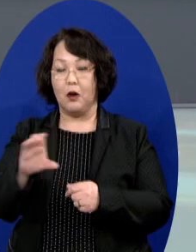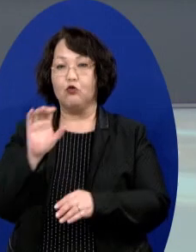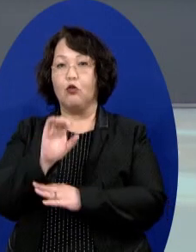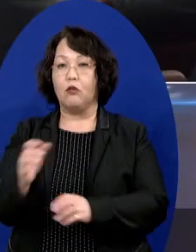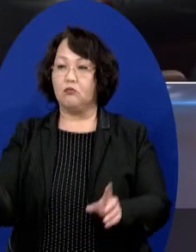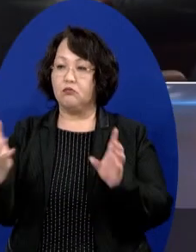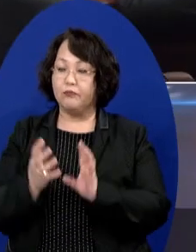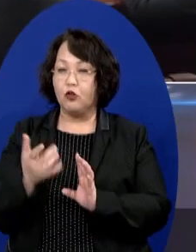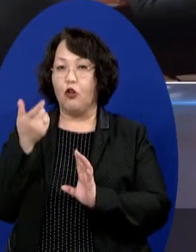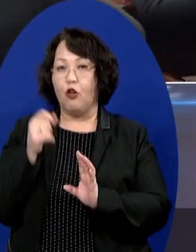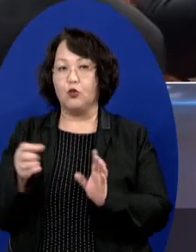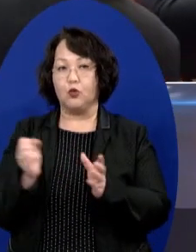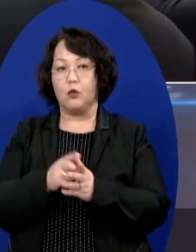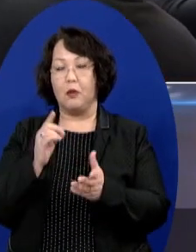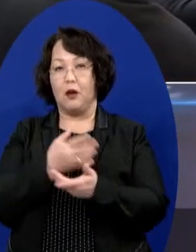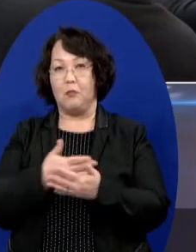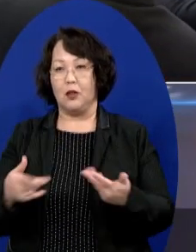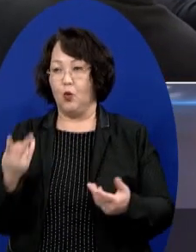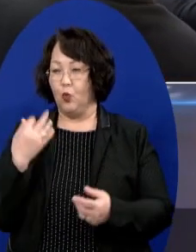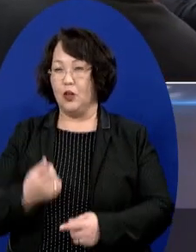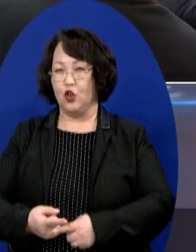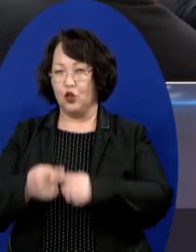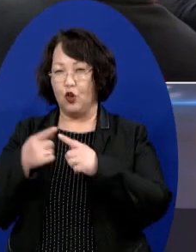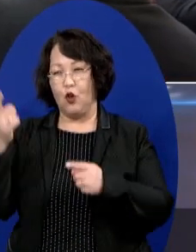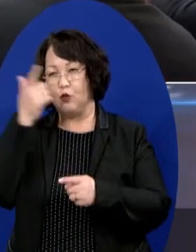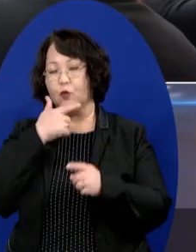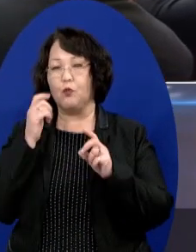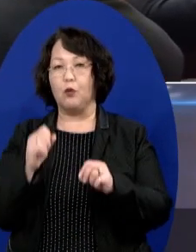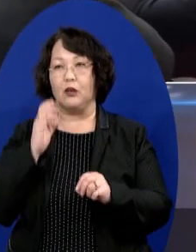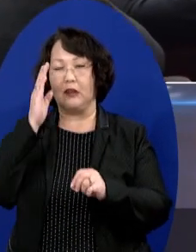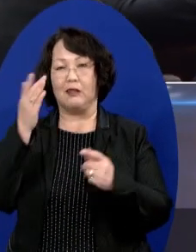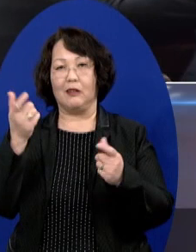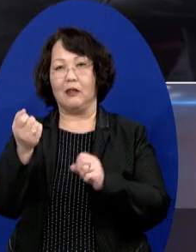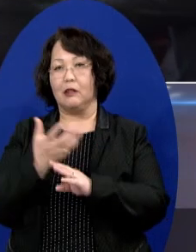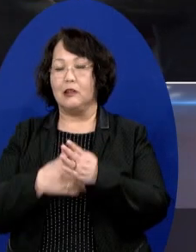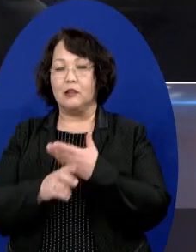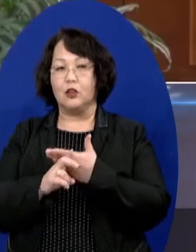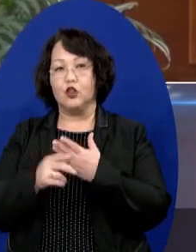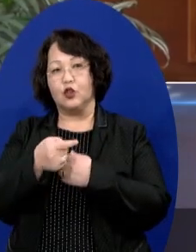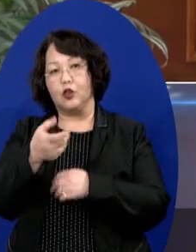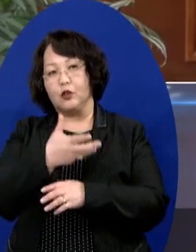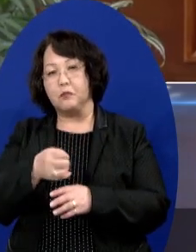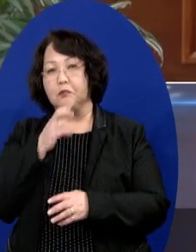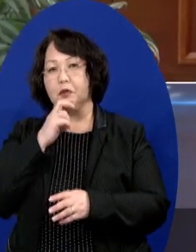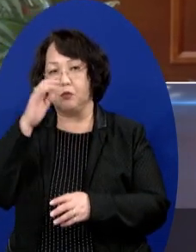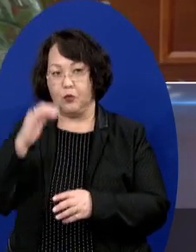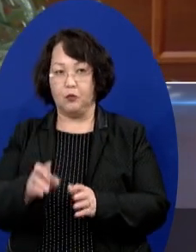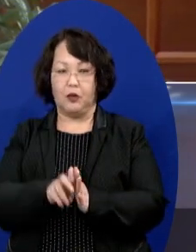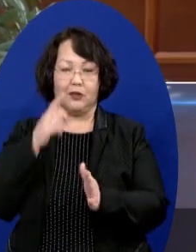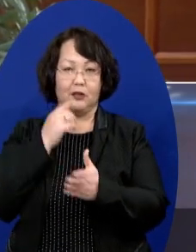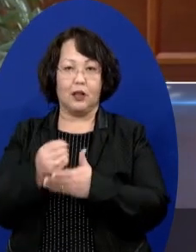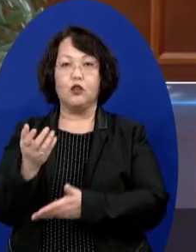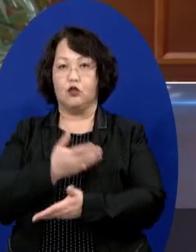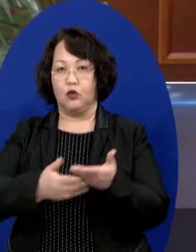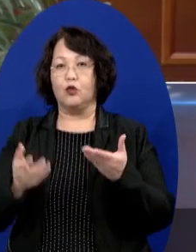гол нэр төрлийн бараа бүтээгдэхүүний үнийн өсөлт томслол сэргийлэх сөрөг нөлөөллийг бууруулахар хэрхэн хамтран ажиллах боломжтой талаар санал солилцсон байна.